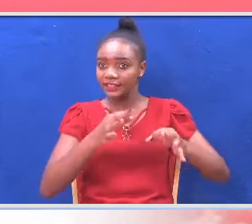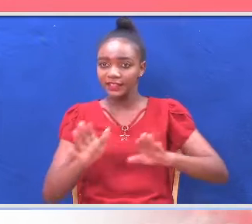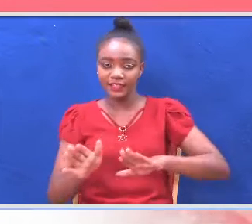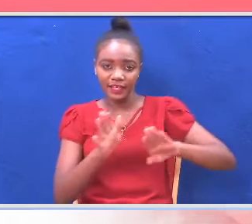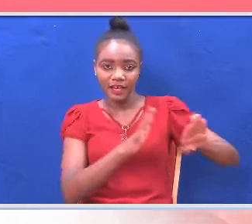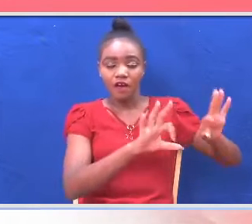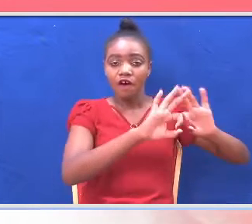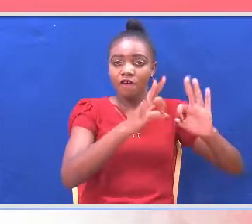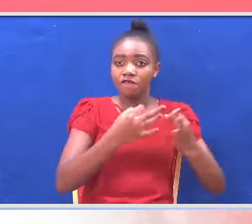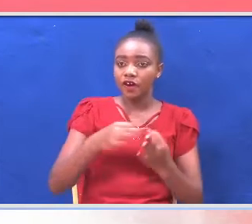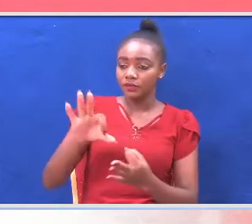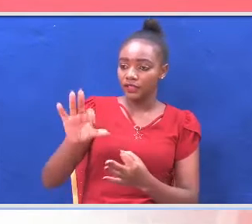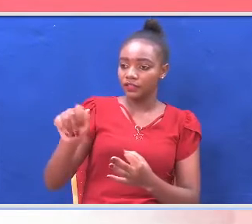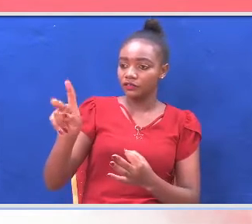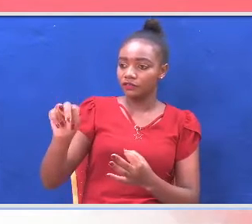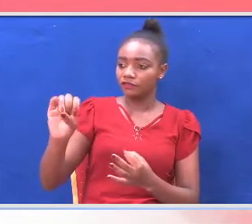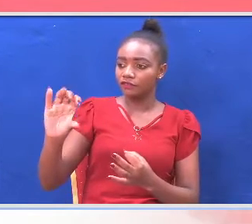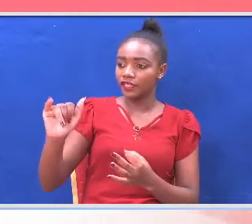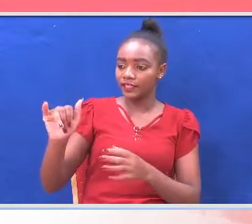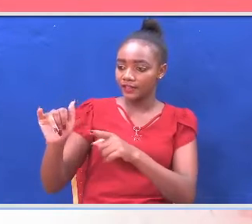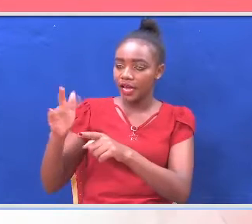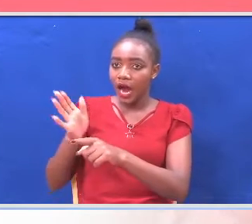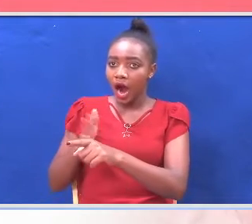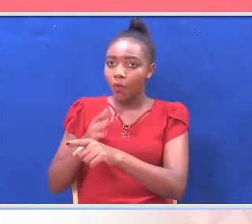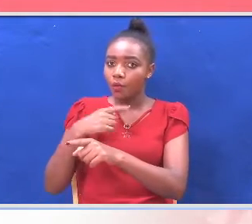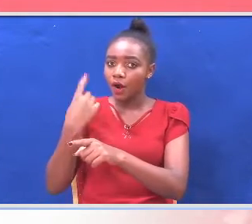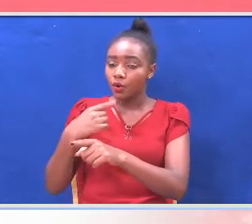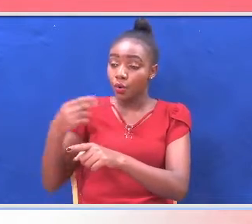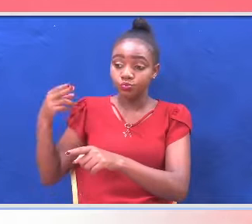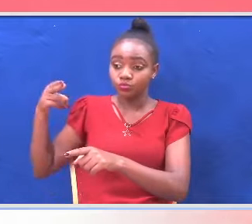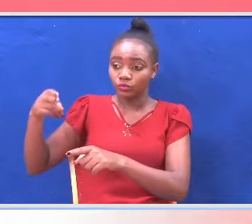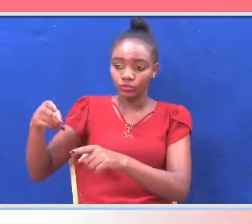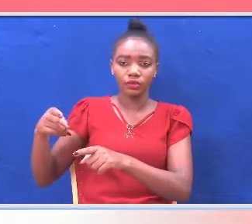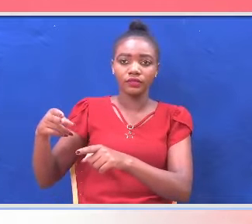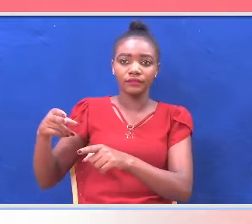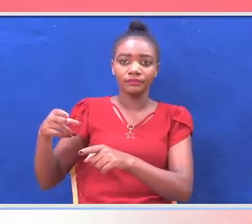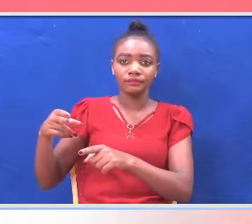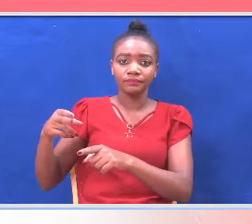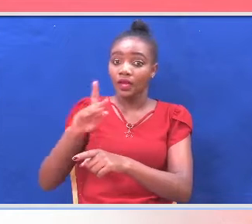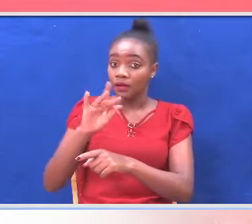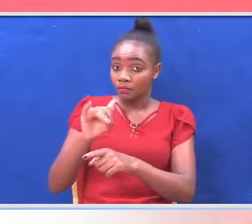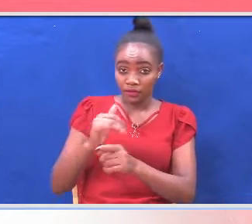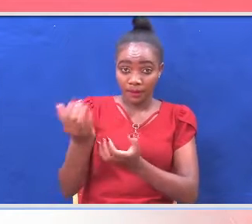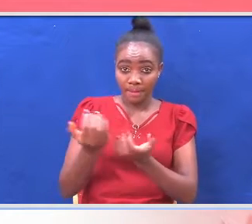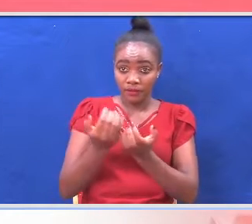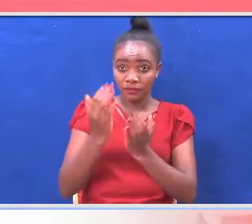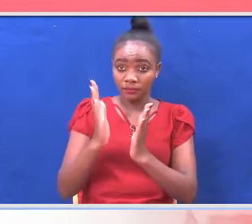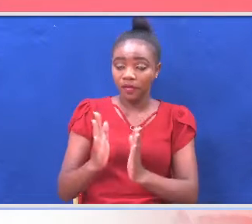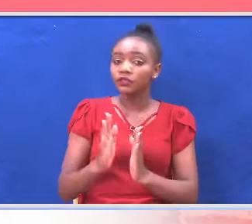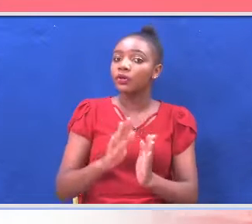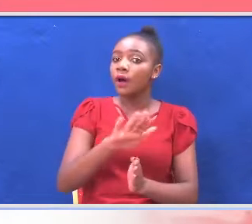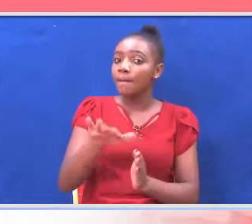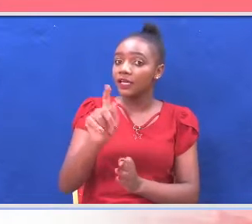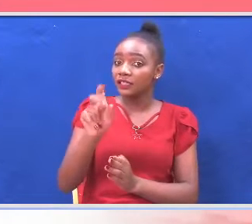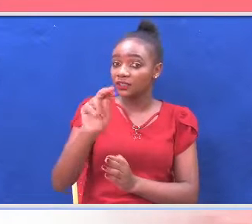Fanis Chimtai Juma, mwanamke aliyeripotiwa kupigwa risasi na mfanyabiashara mmoja katika soko la Kiminini, kaunti ya